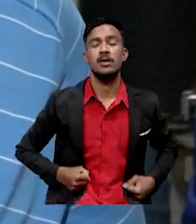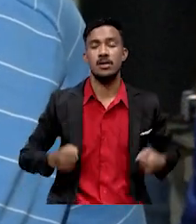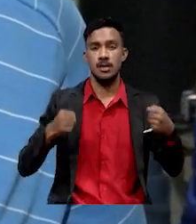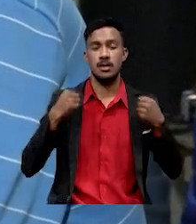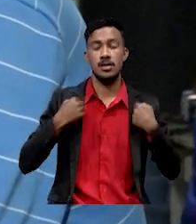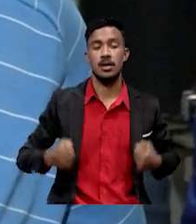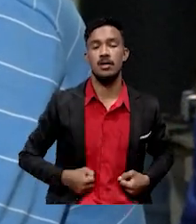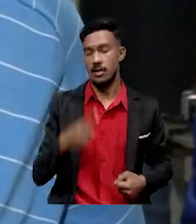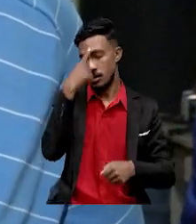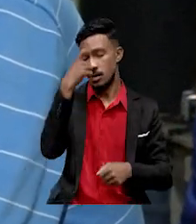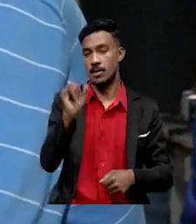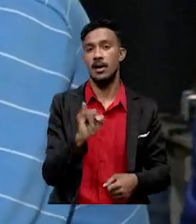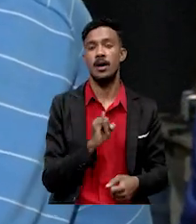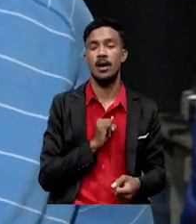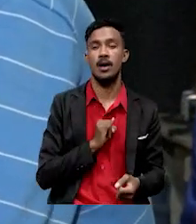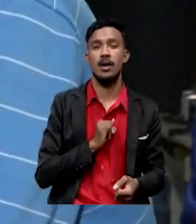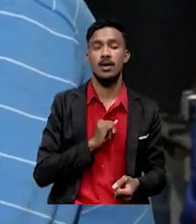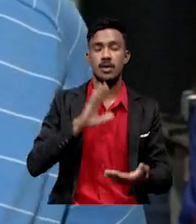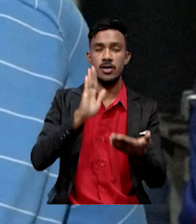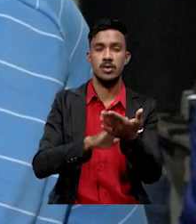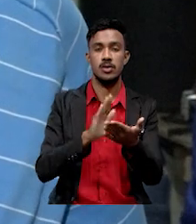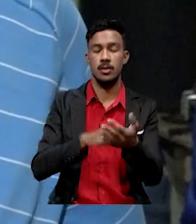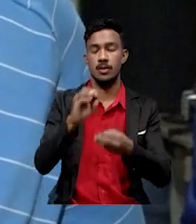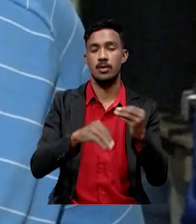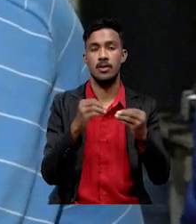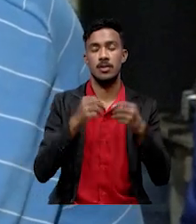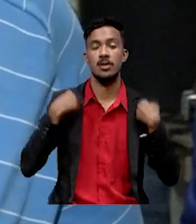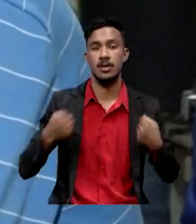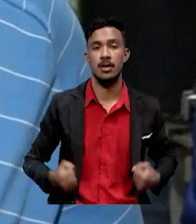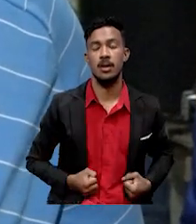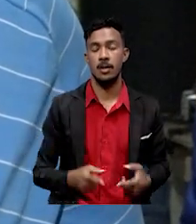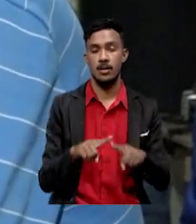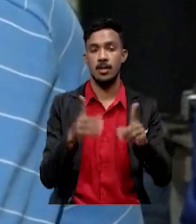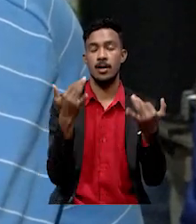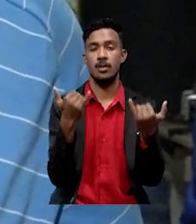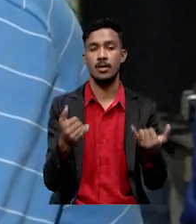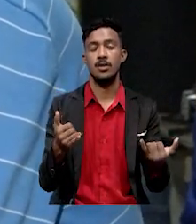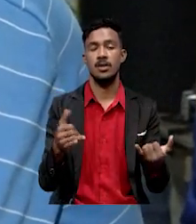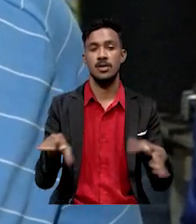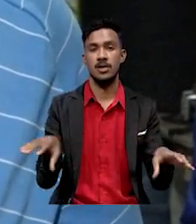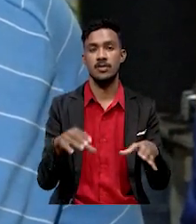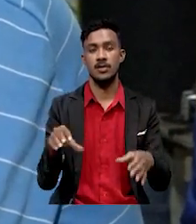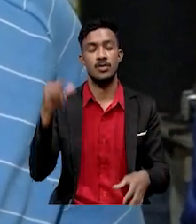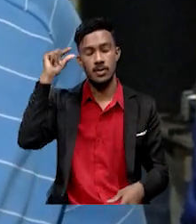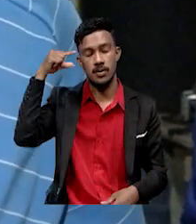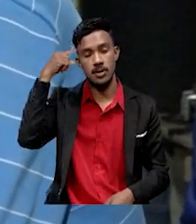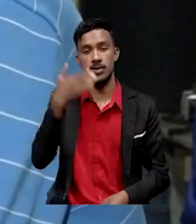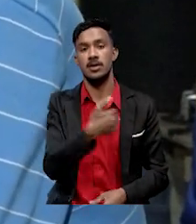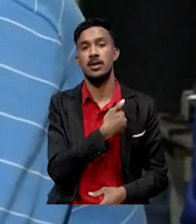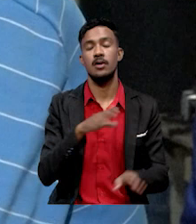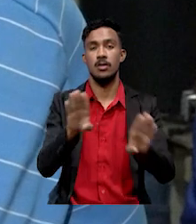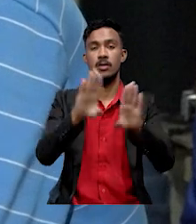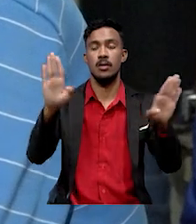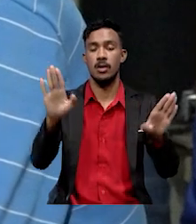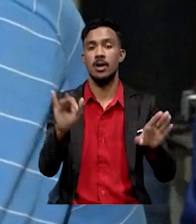fakultas saudi itu departemen nutrisi ne be hau agora servis we gubernur sida u klok ya bagas entang hau bele buku